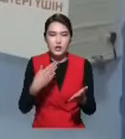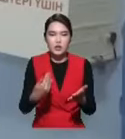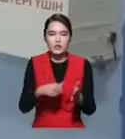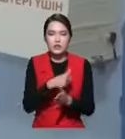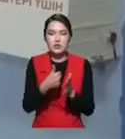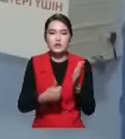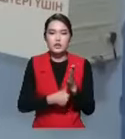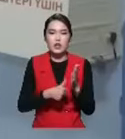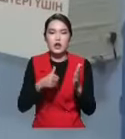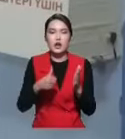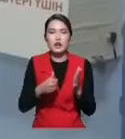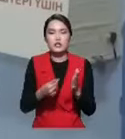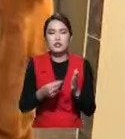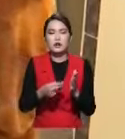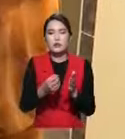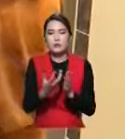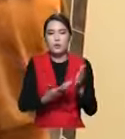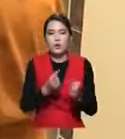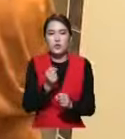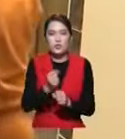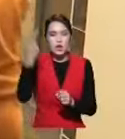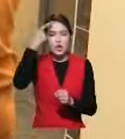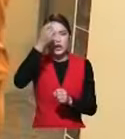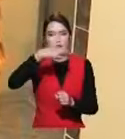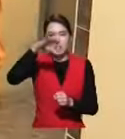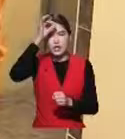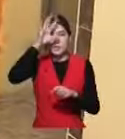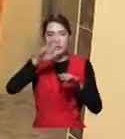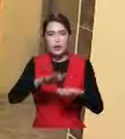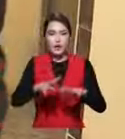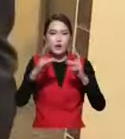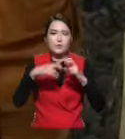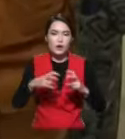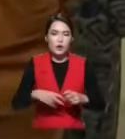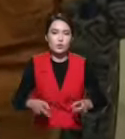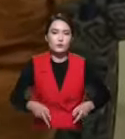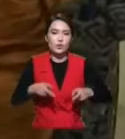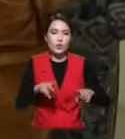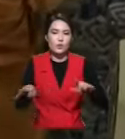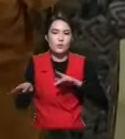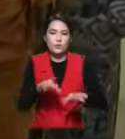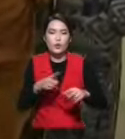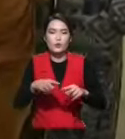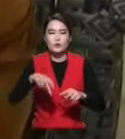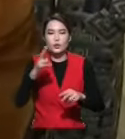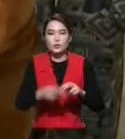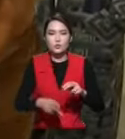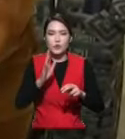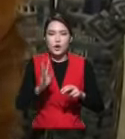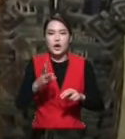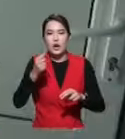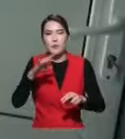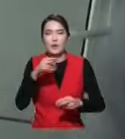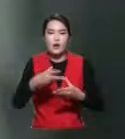16 потерпевших граждан. По данным департамента полиции, расследование уголовного дела близится к завершению. Уже в марте все